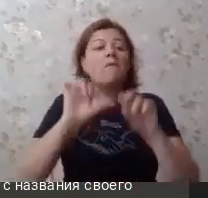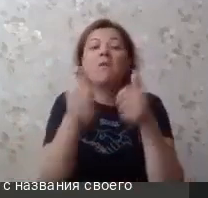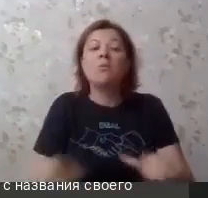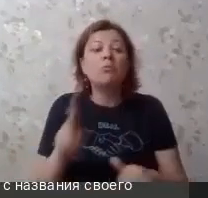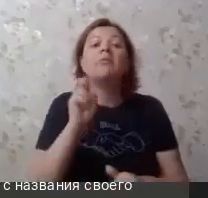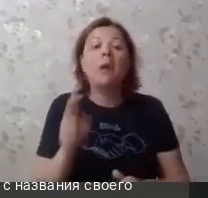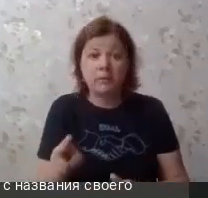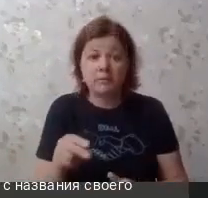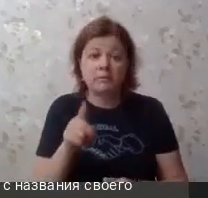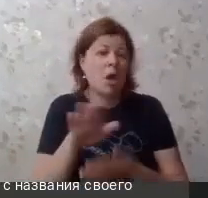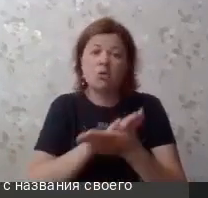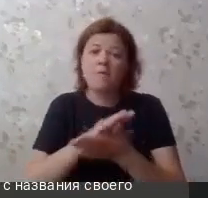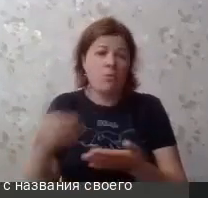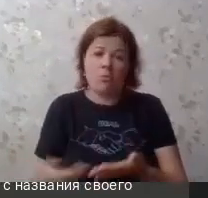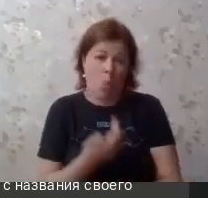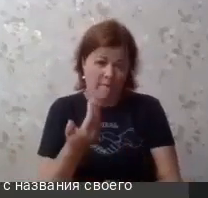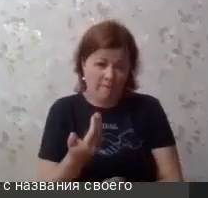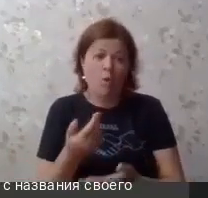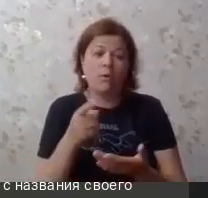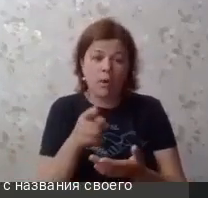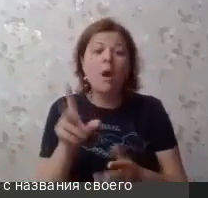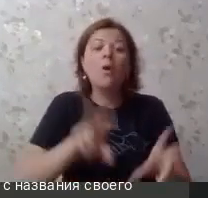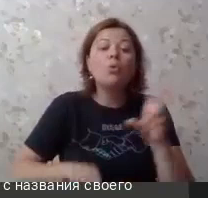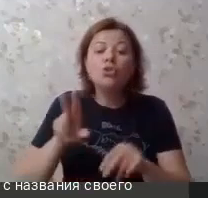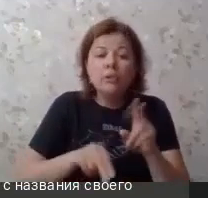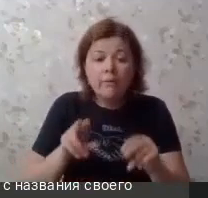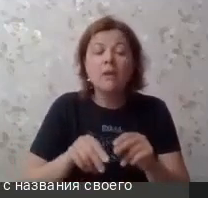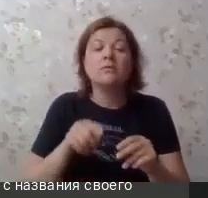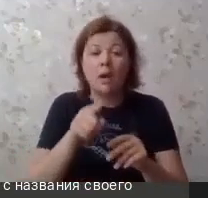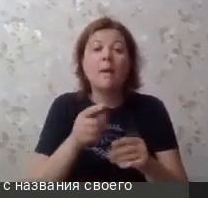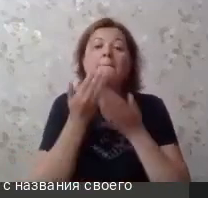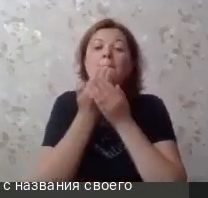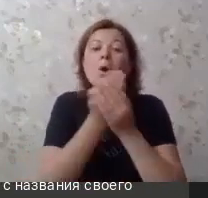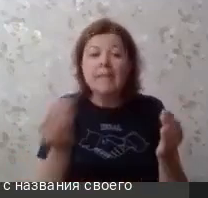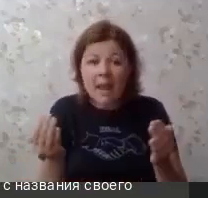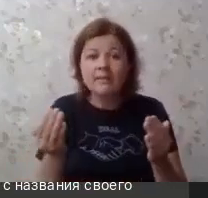согласно действующему законодательству, учитывается последний исполненный контракт в данном регионе